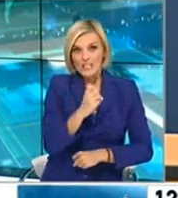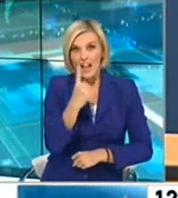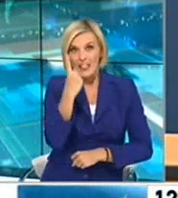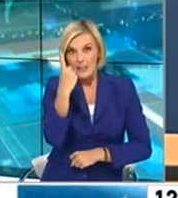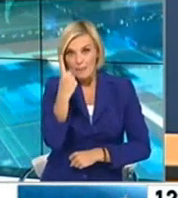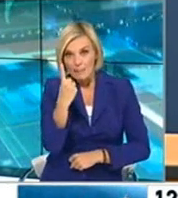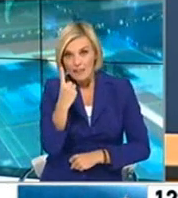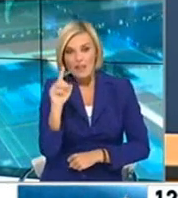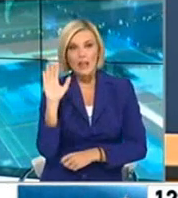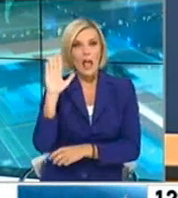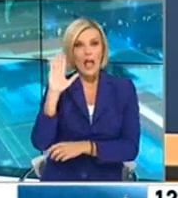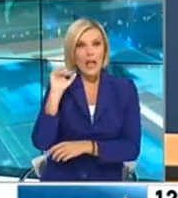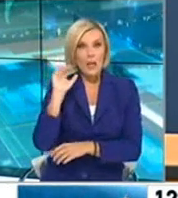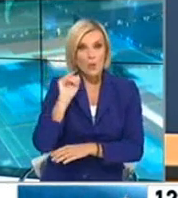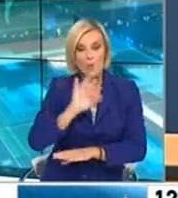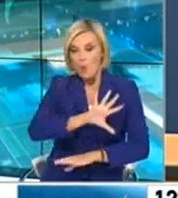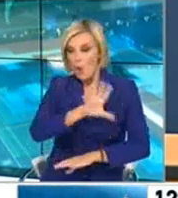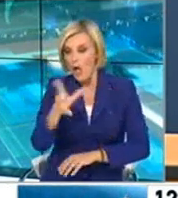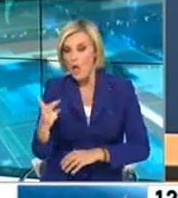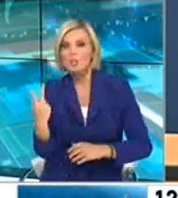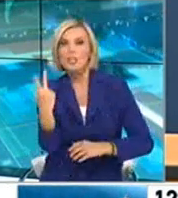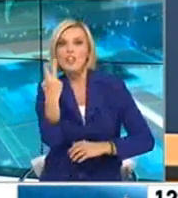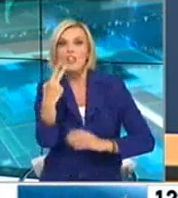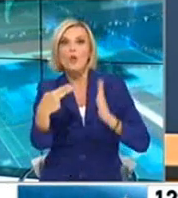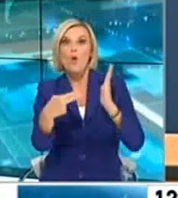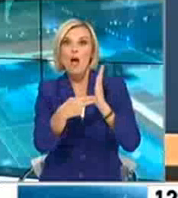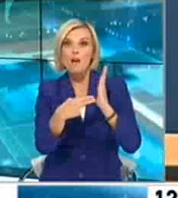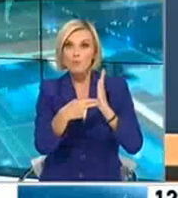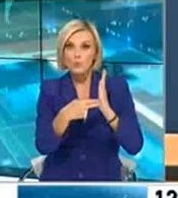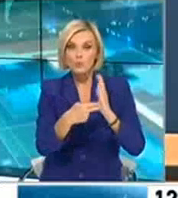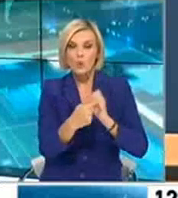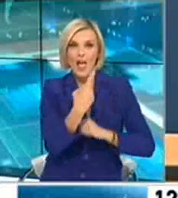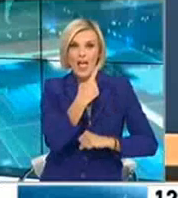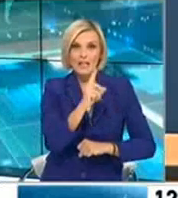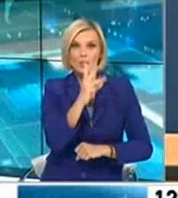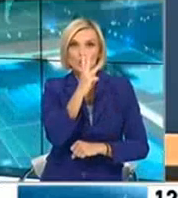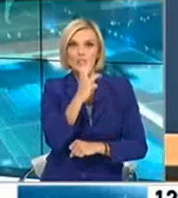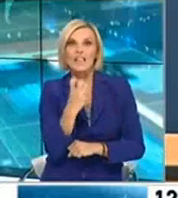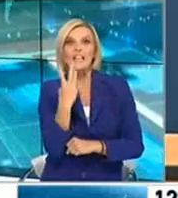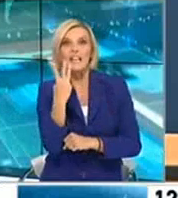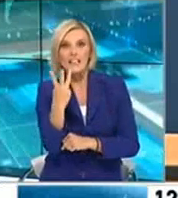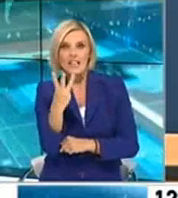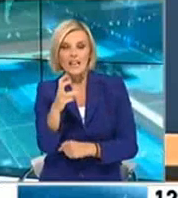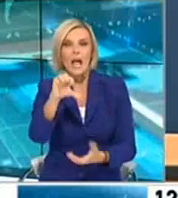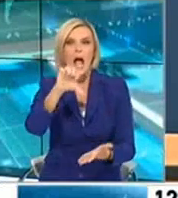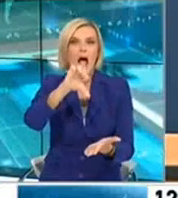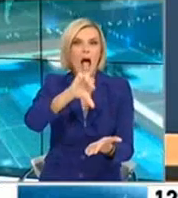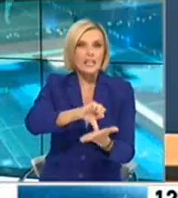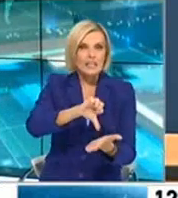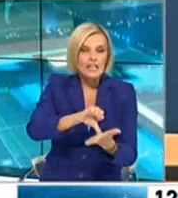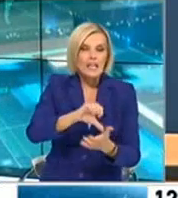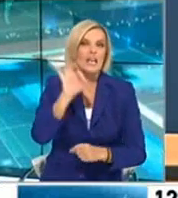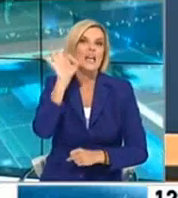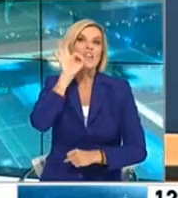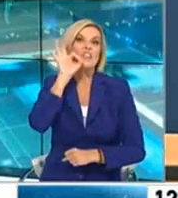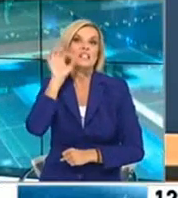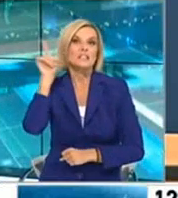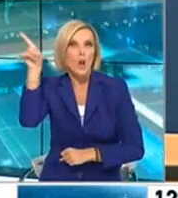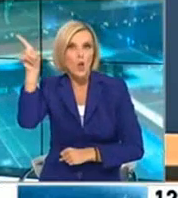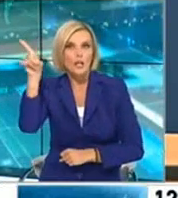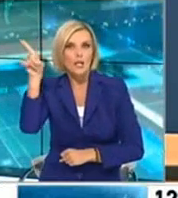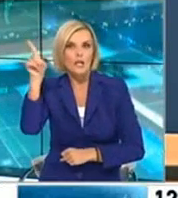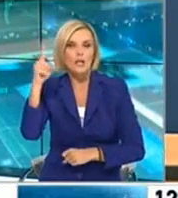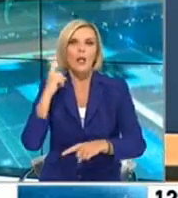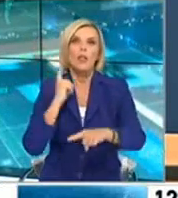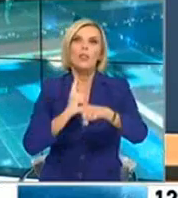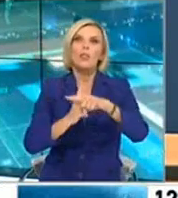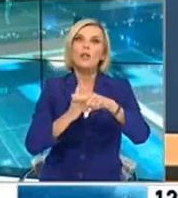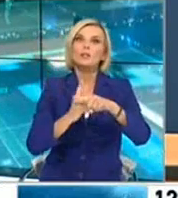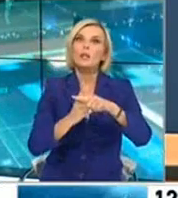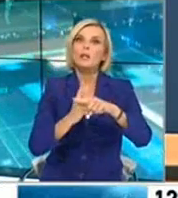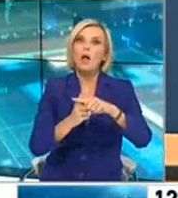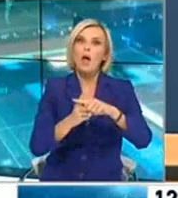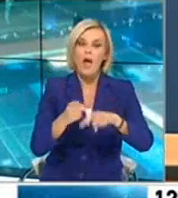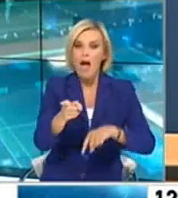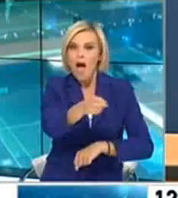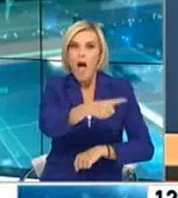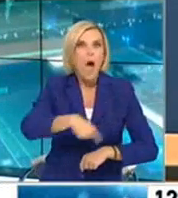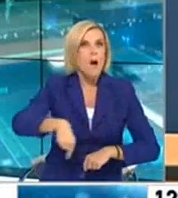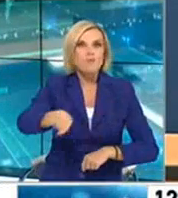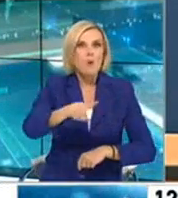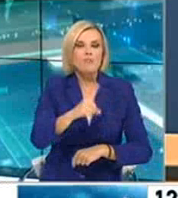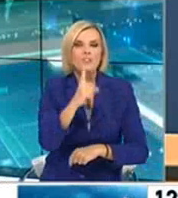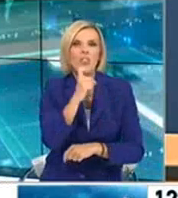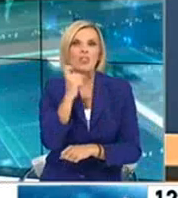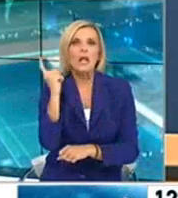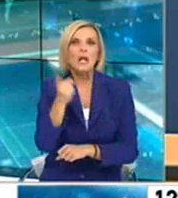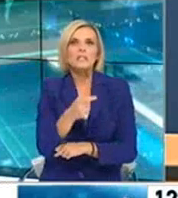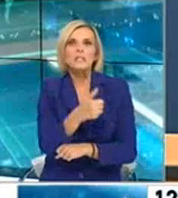Αυγούστου, με 113 κρούσματα με πλήρη δεδομένα στην Αττική και στη Θεσσαλονίκη, το 10% μόνο ήταν εισαγόμενα